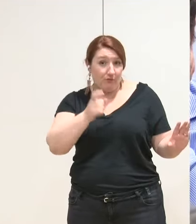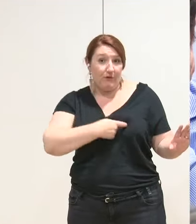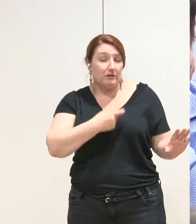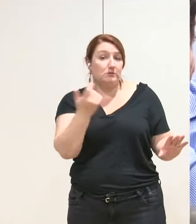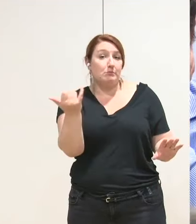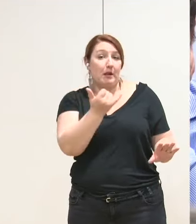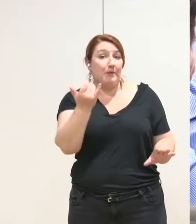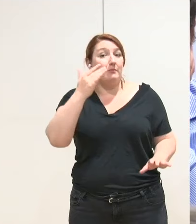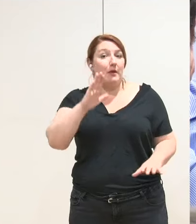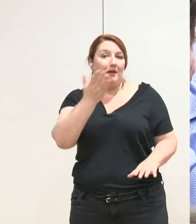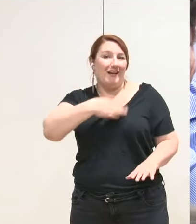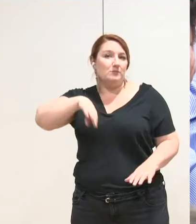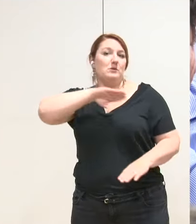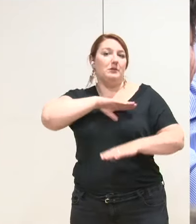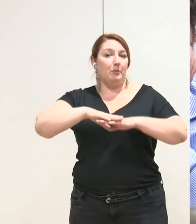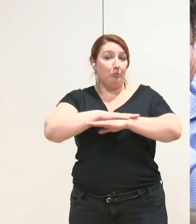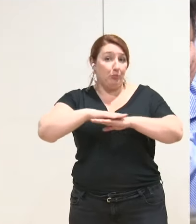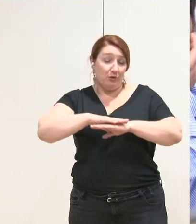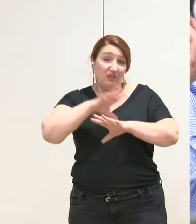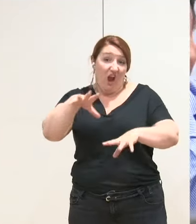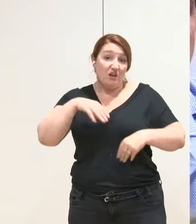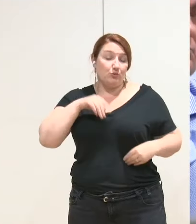respons politique qu'il faut